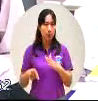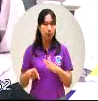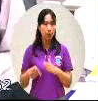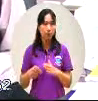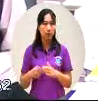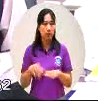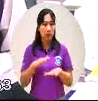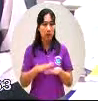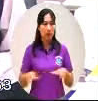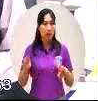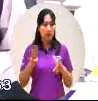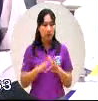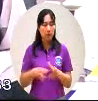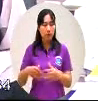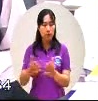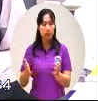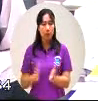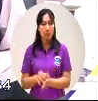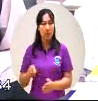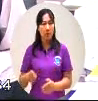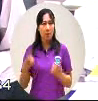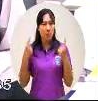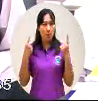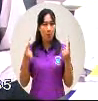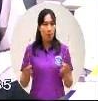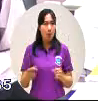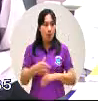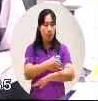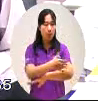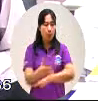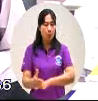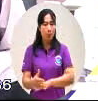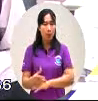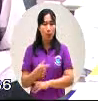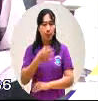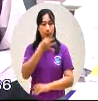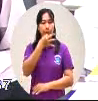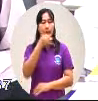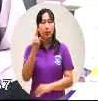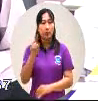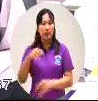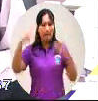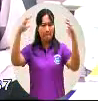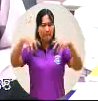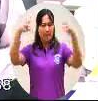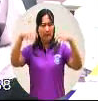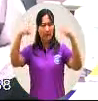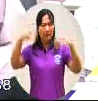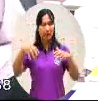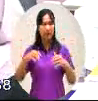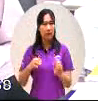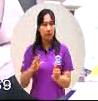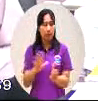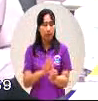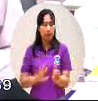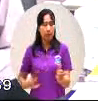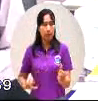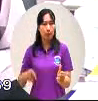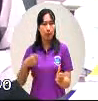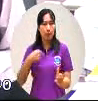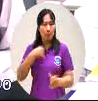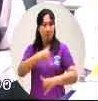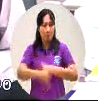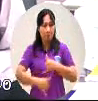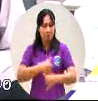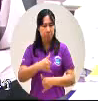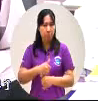当我们一下雨哈，最怕就是下好雨啊，甚至于是影响我们的一种